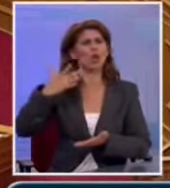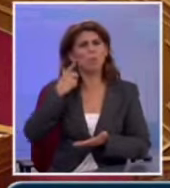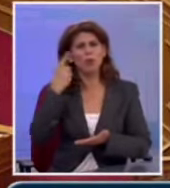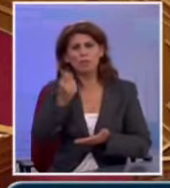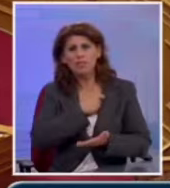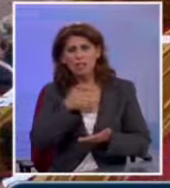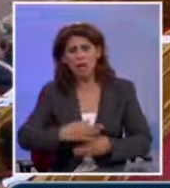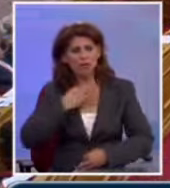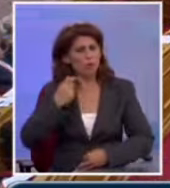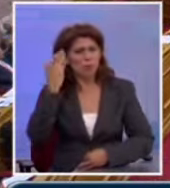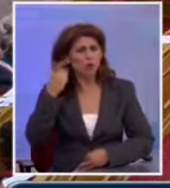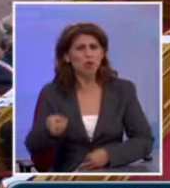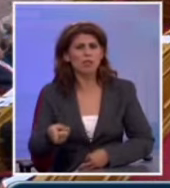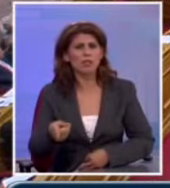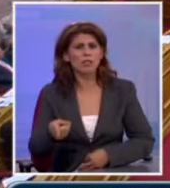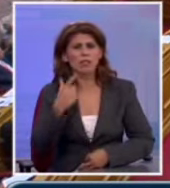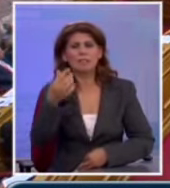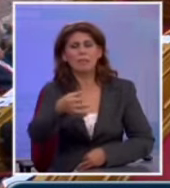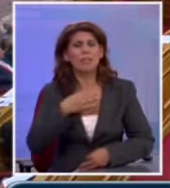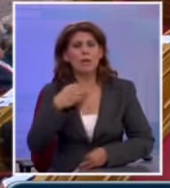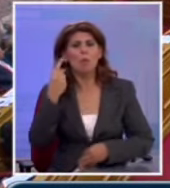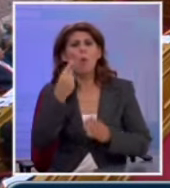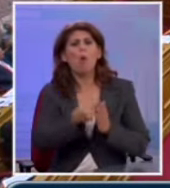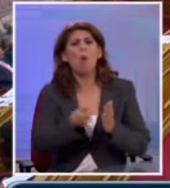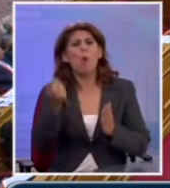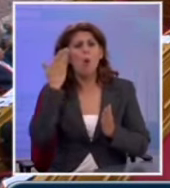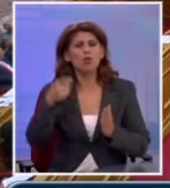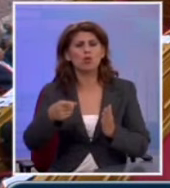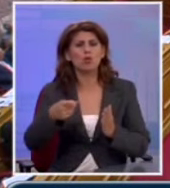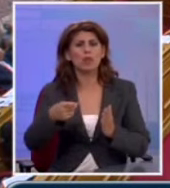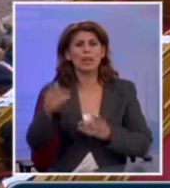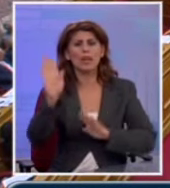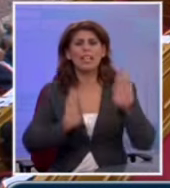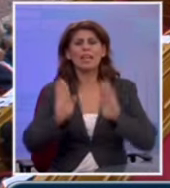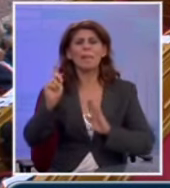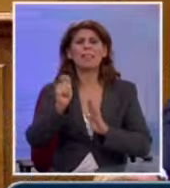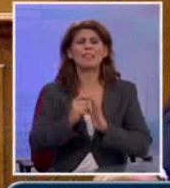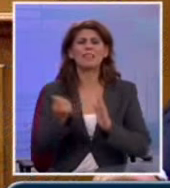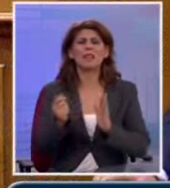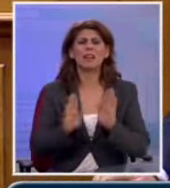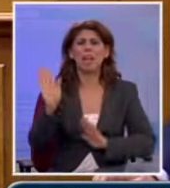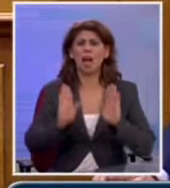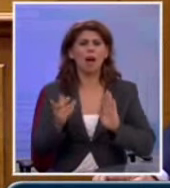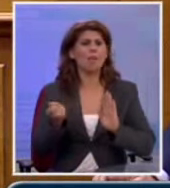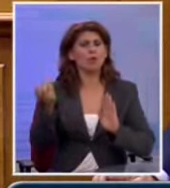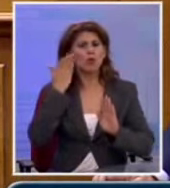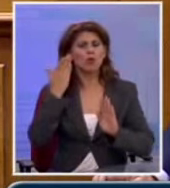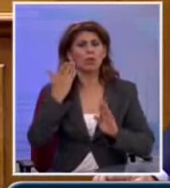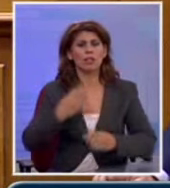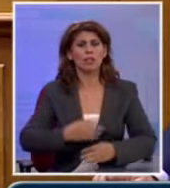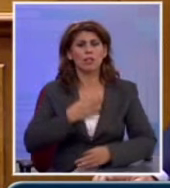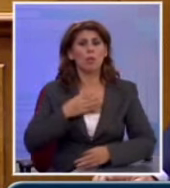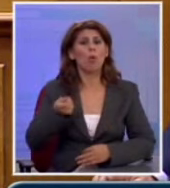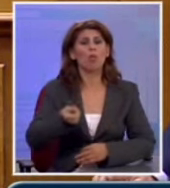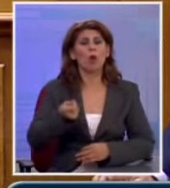αποτιμούν? Πόσο κοστολογείται η αξιοπρέπεια ενός λαού στα χρηματιστήρια? Με πόσες